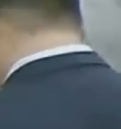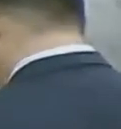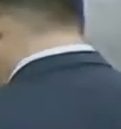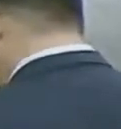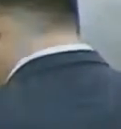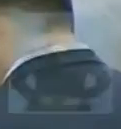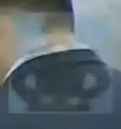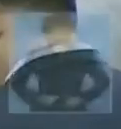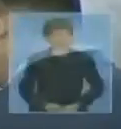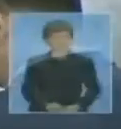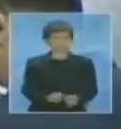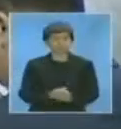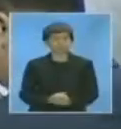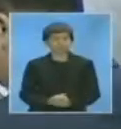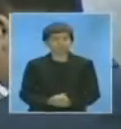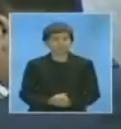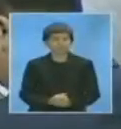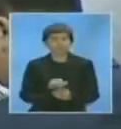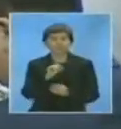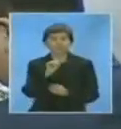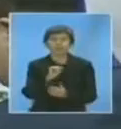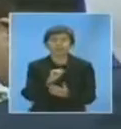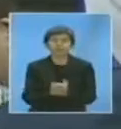ก็ต้องมีนะ